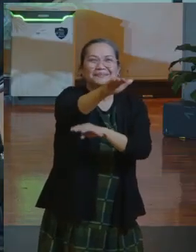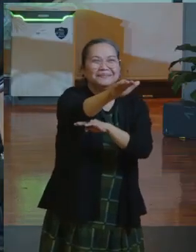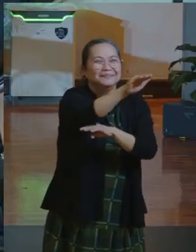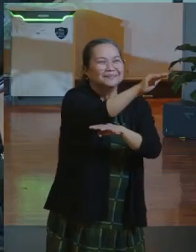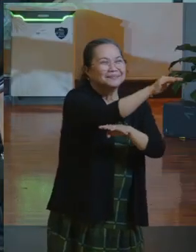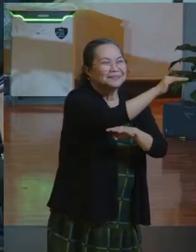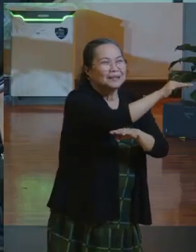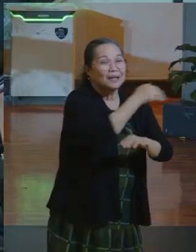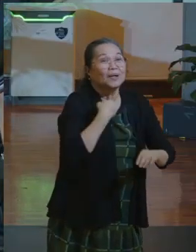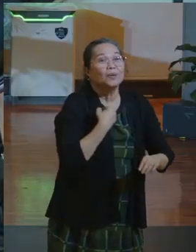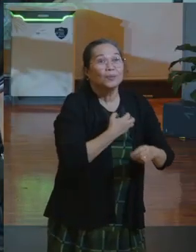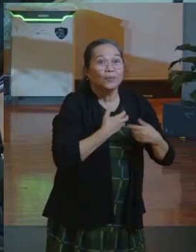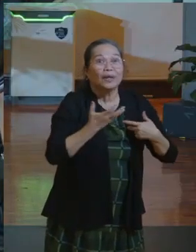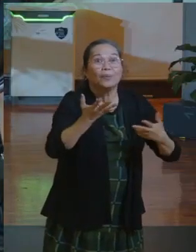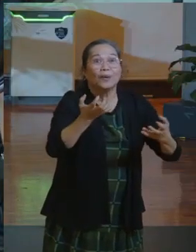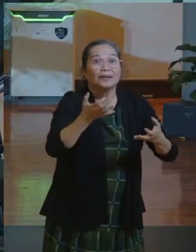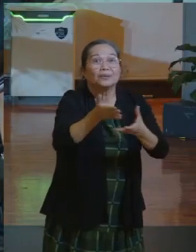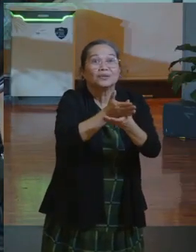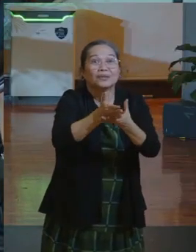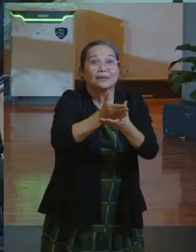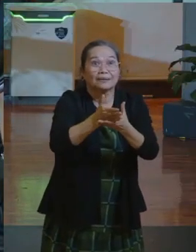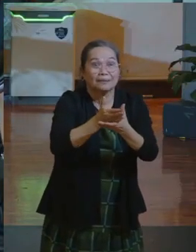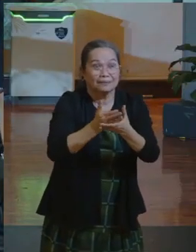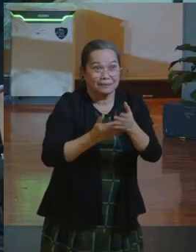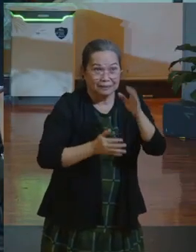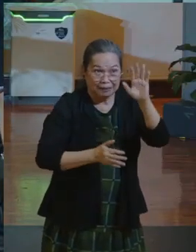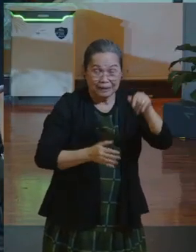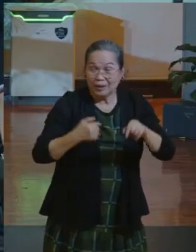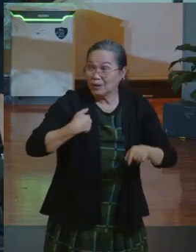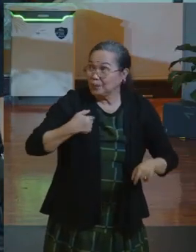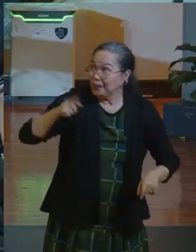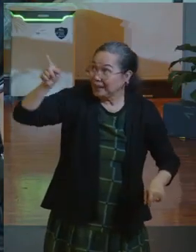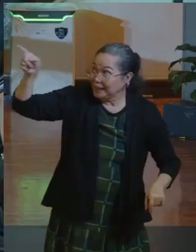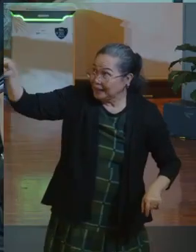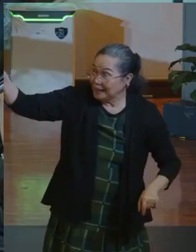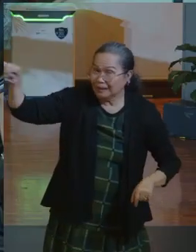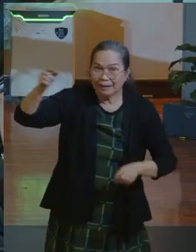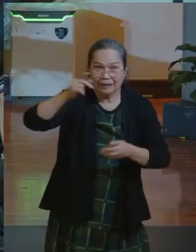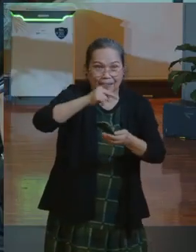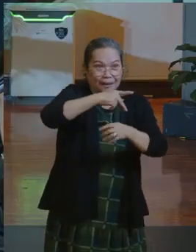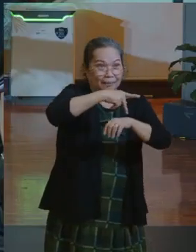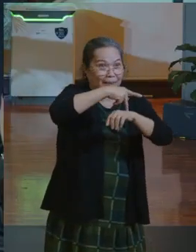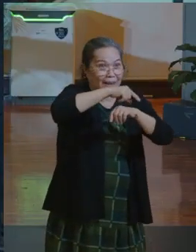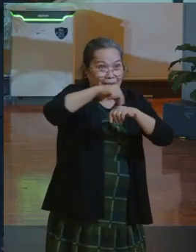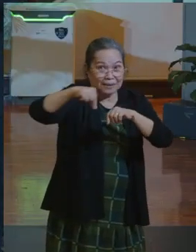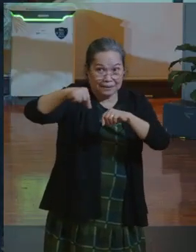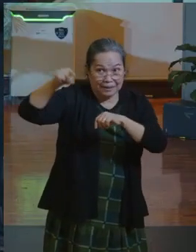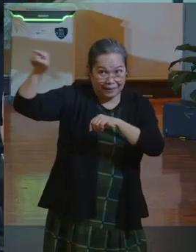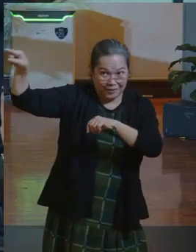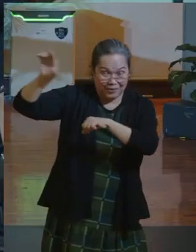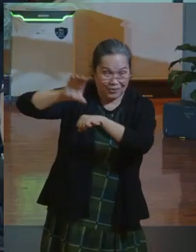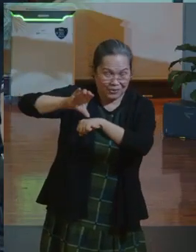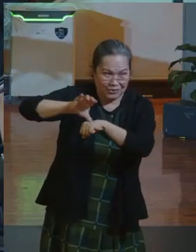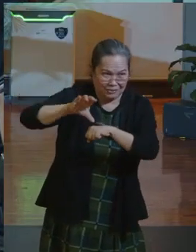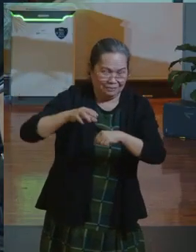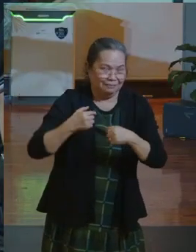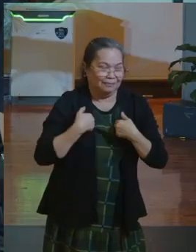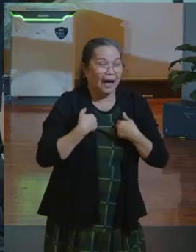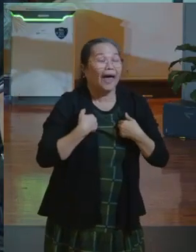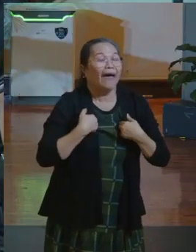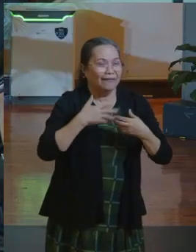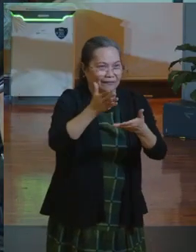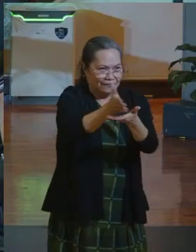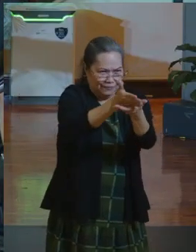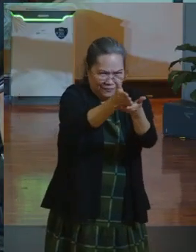Meron lang po kami isi-share. Pagdadyan po kami sa Parañaque Bible Christian Church. Meron lang po